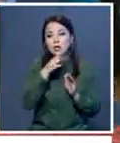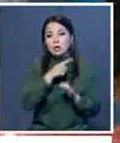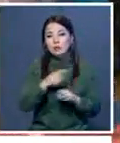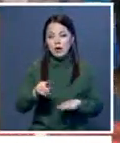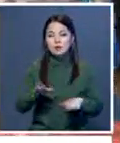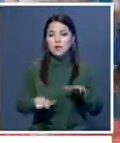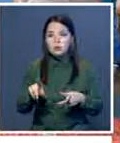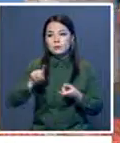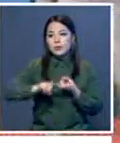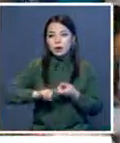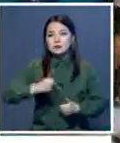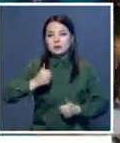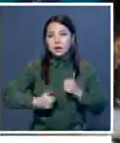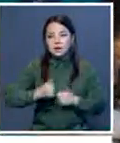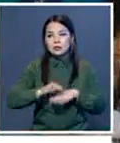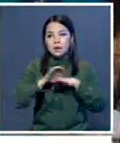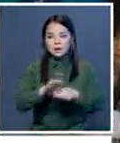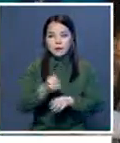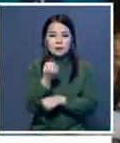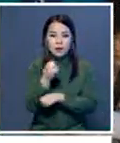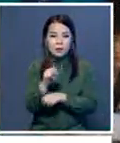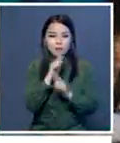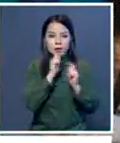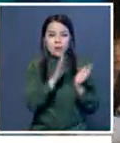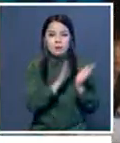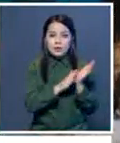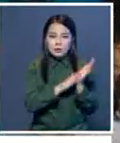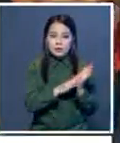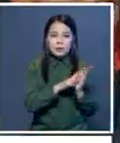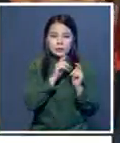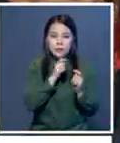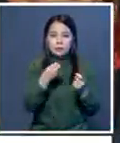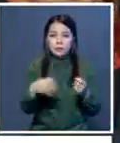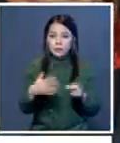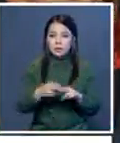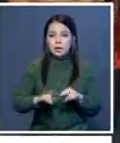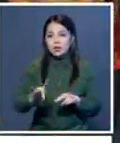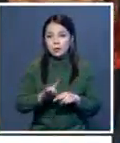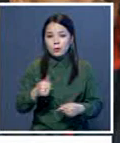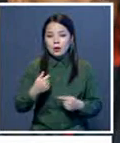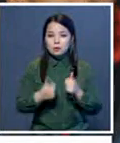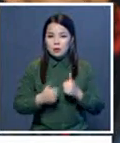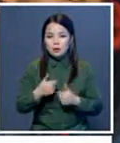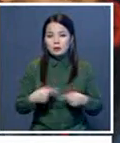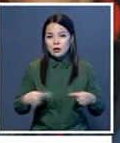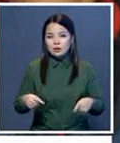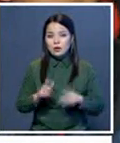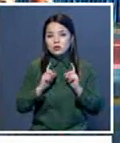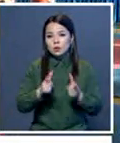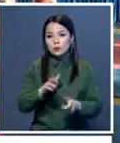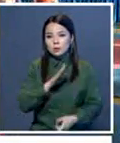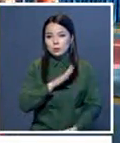салмақ бойынша бақ сынады. Жарыс соңында жеңімпаздар бағалы сыйлықтармен марапатталып республикалық халықаралық турнирлерге жолдама алды.